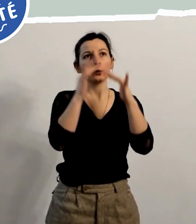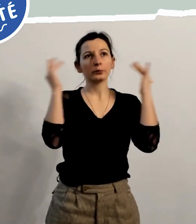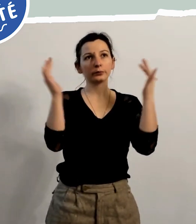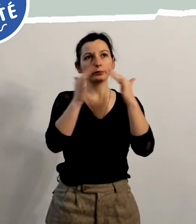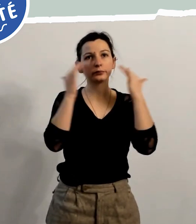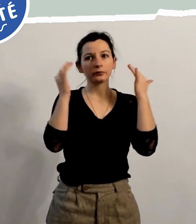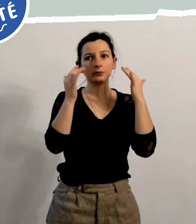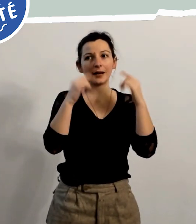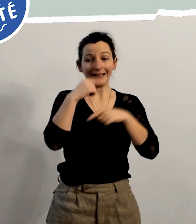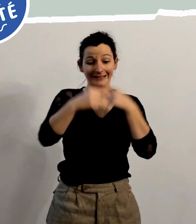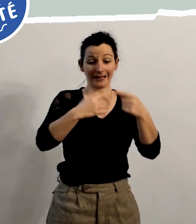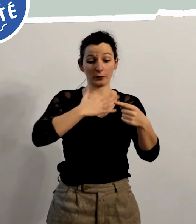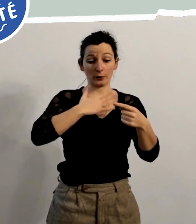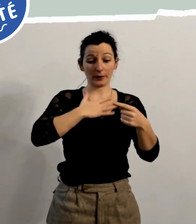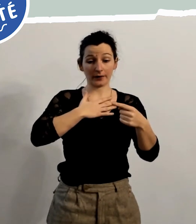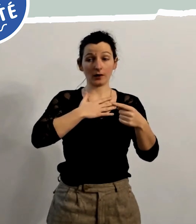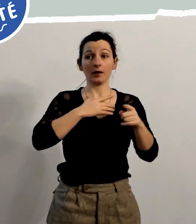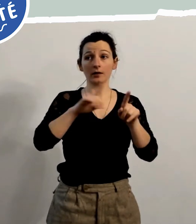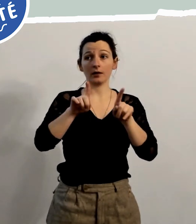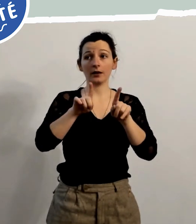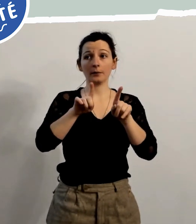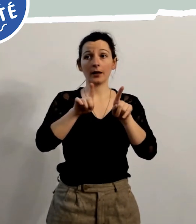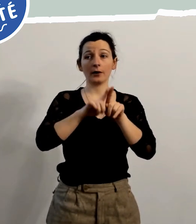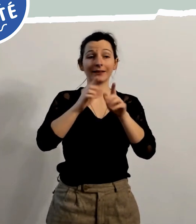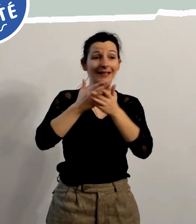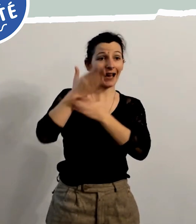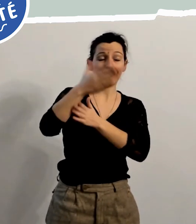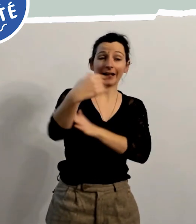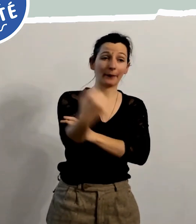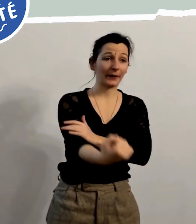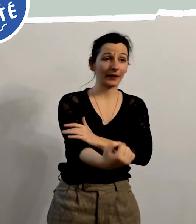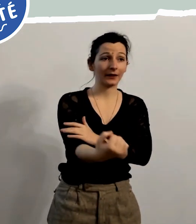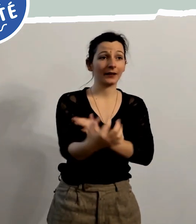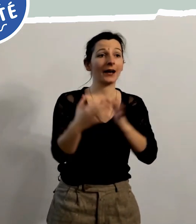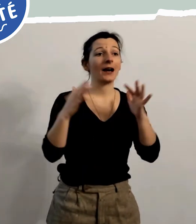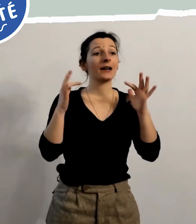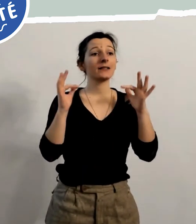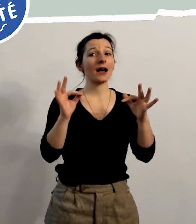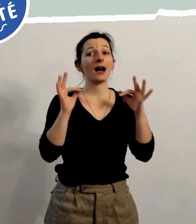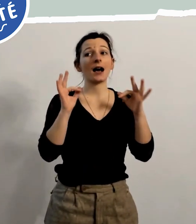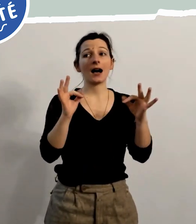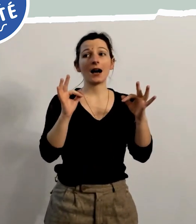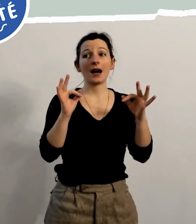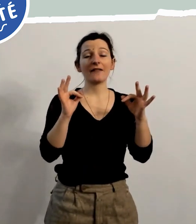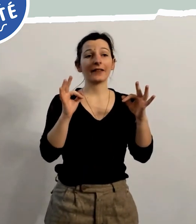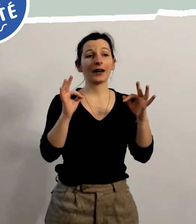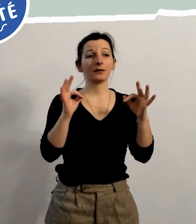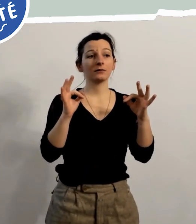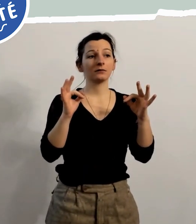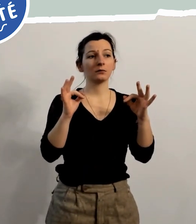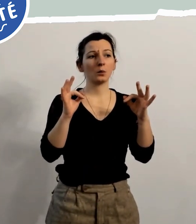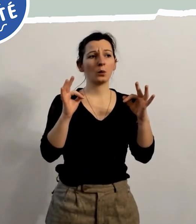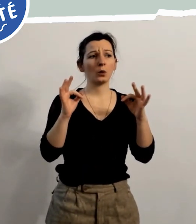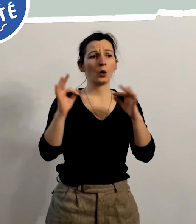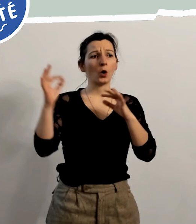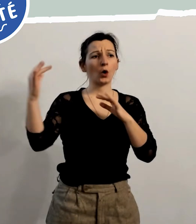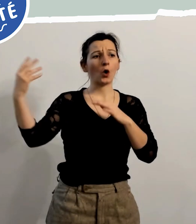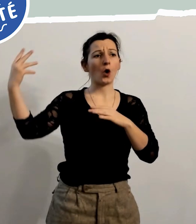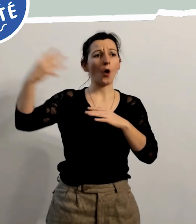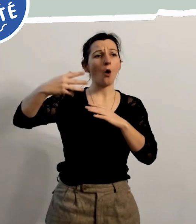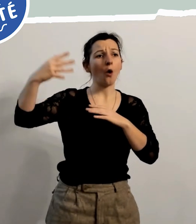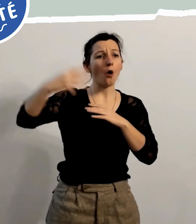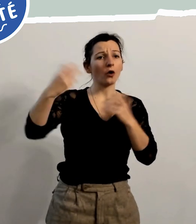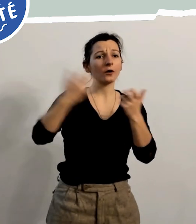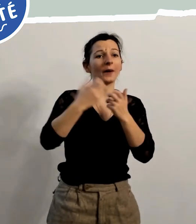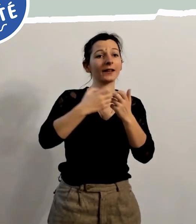ma génération et celle à venir encore plus, c'est la question des ondes, des radiations sur tous les téléphones. Les